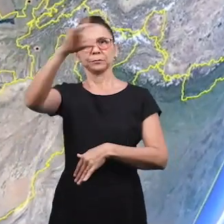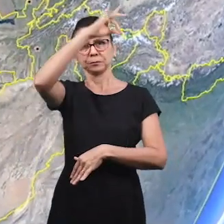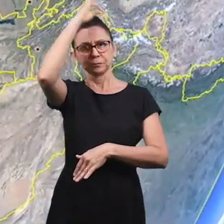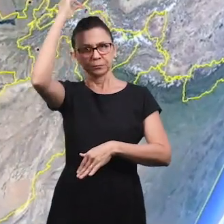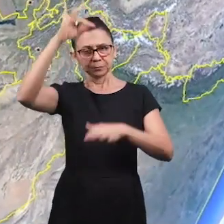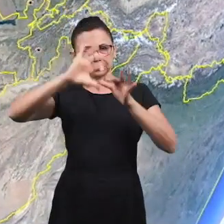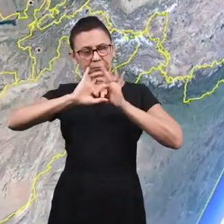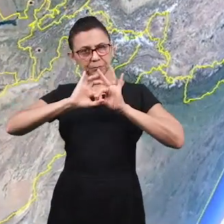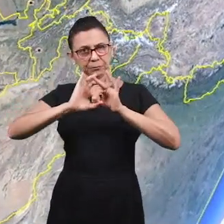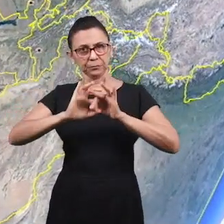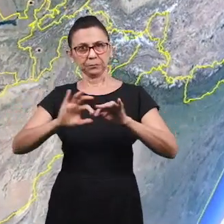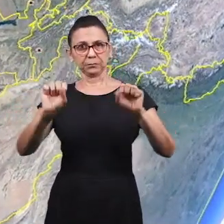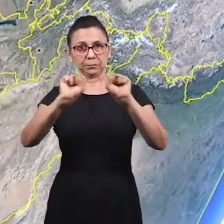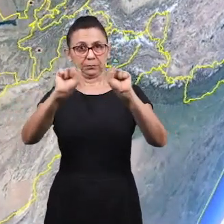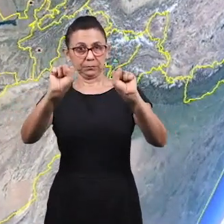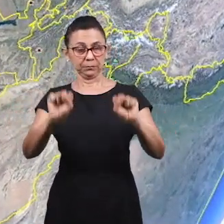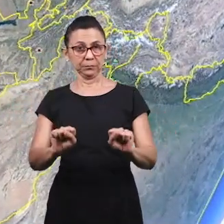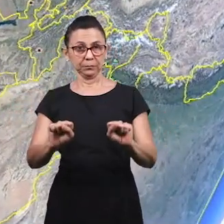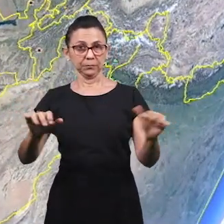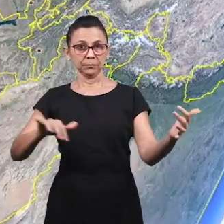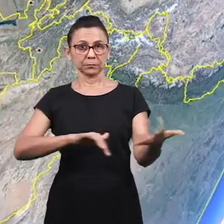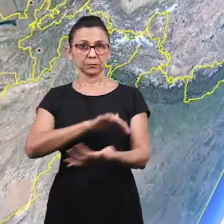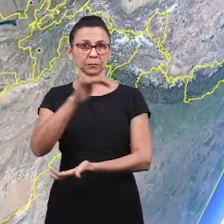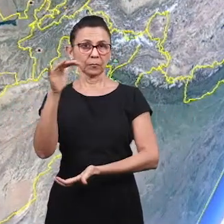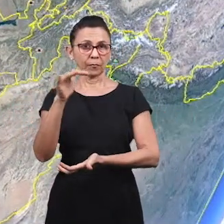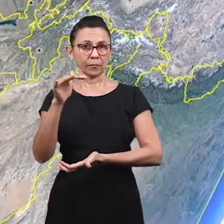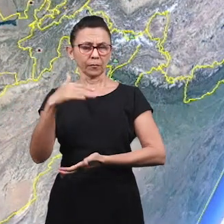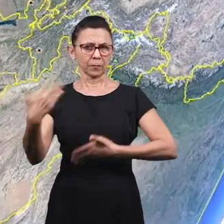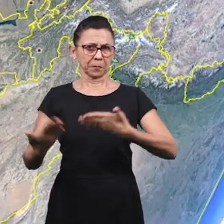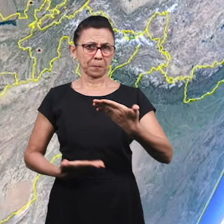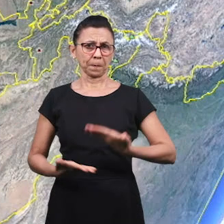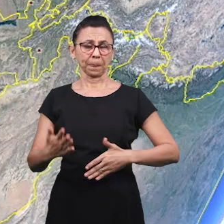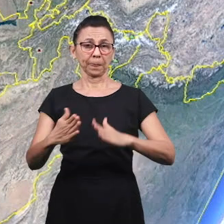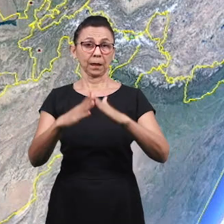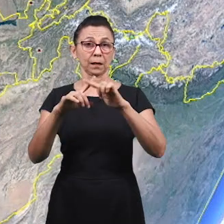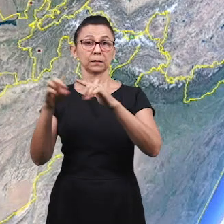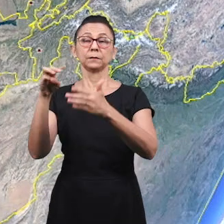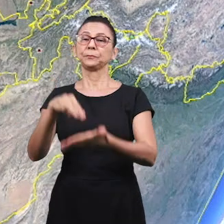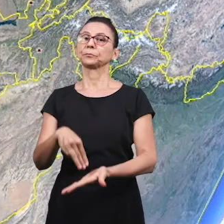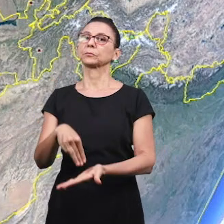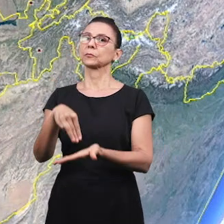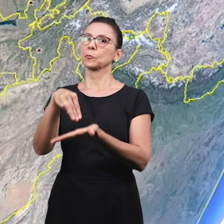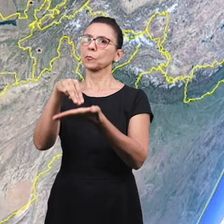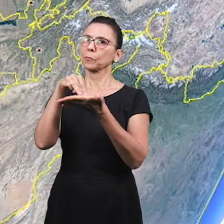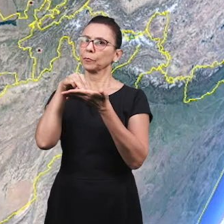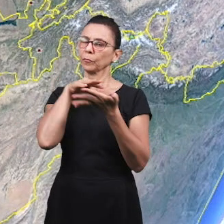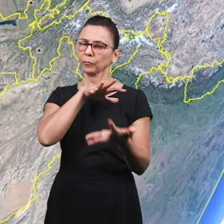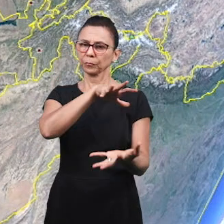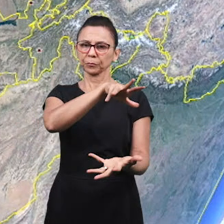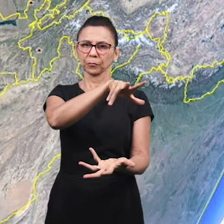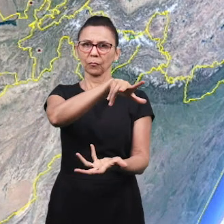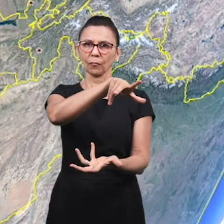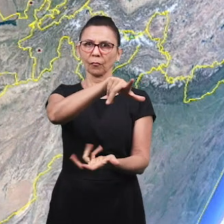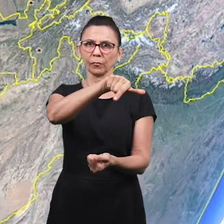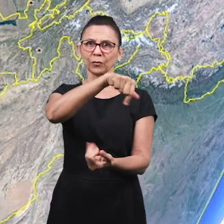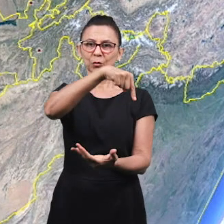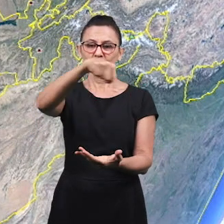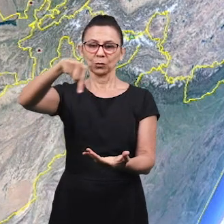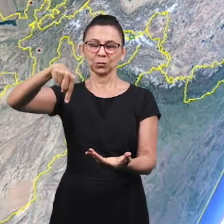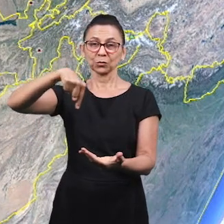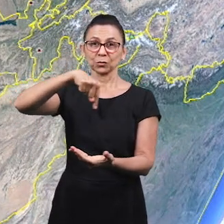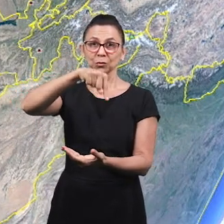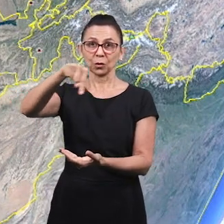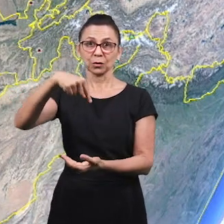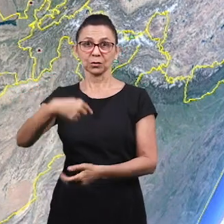même esprit. À travers le système de transmission, les membres de l'Église chrétienne Maranatha de toute la planète vivent